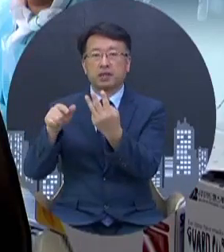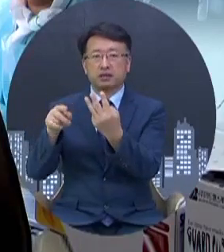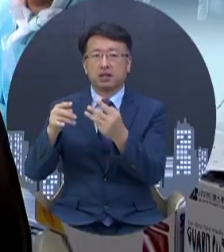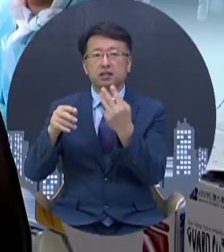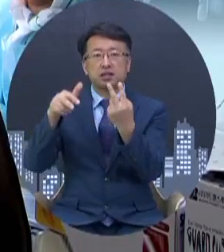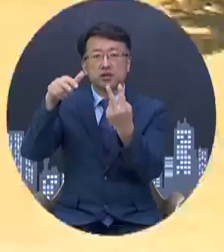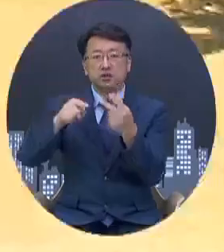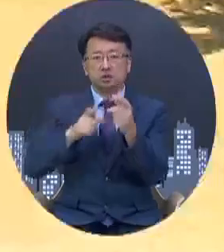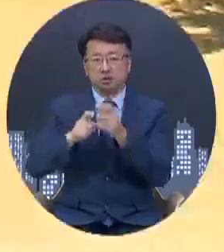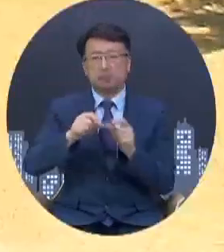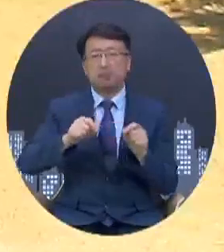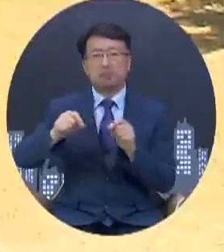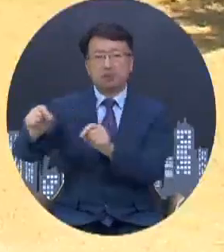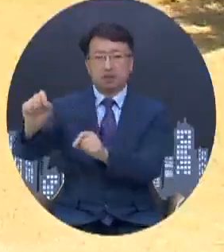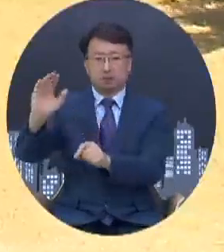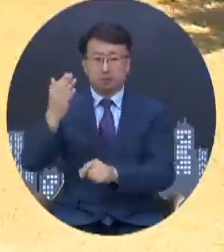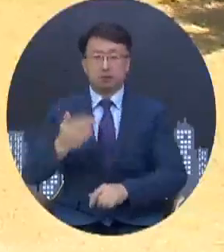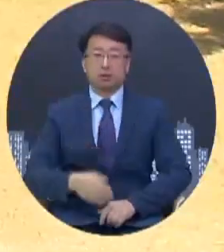기자입니다.